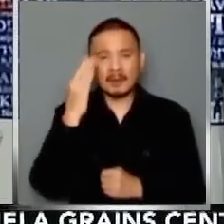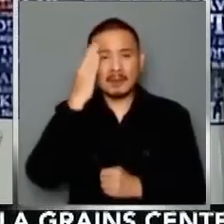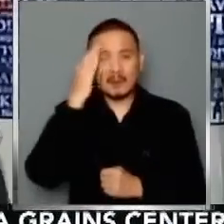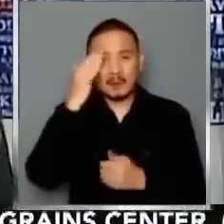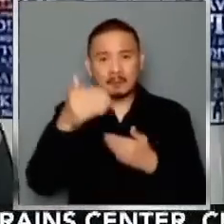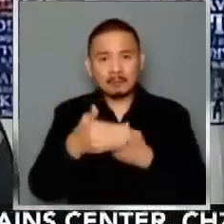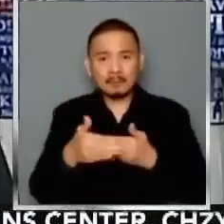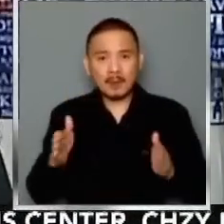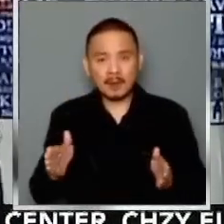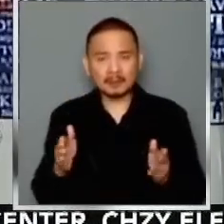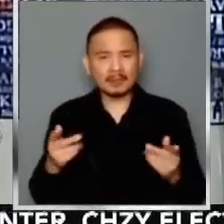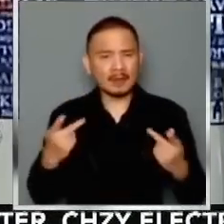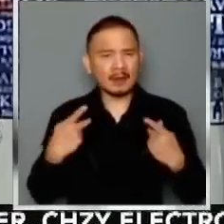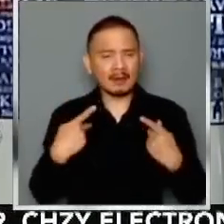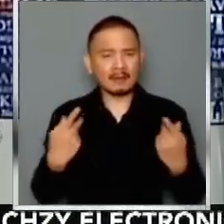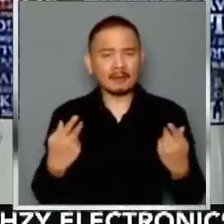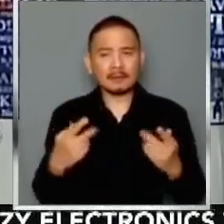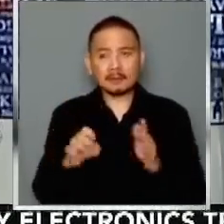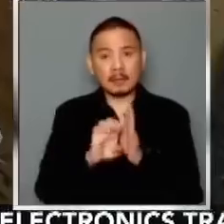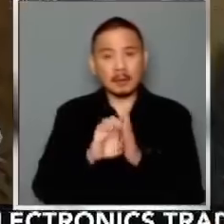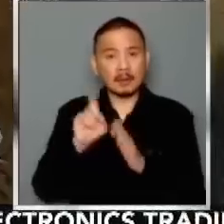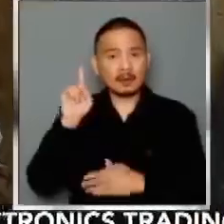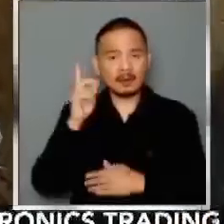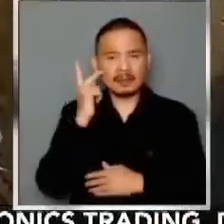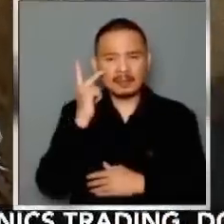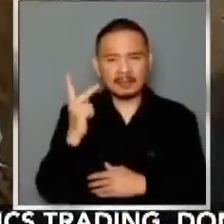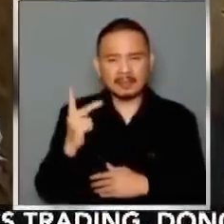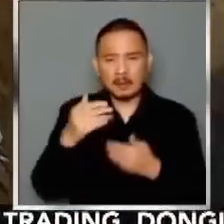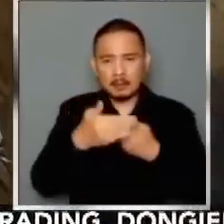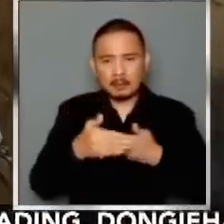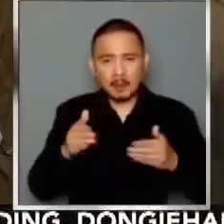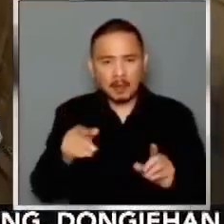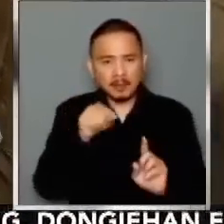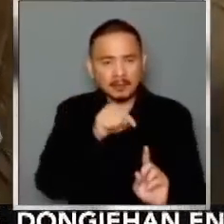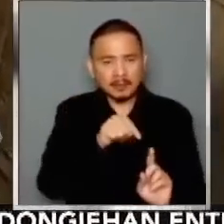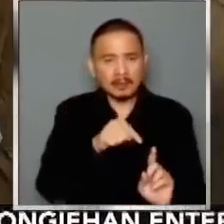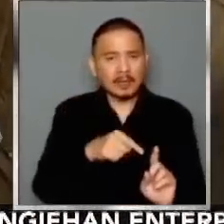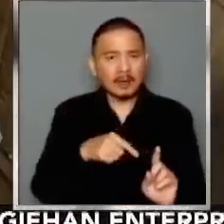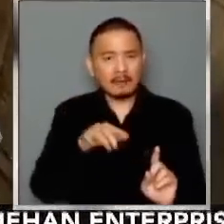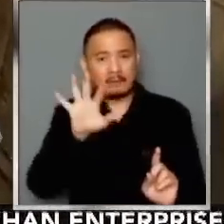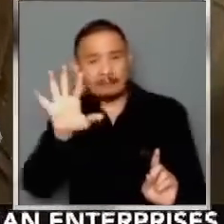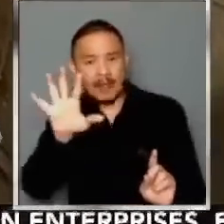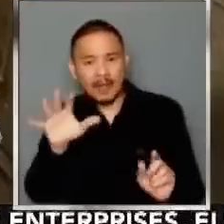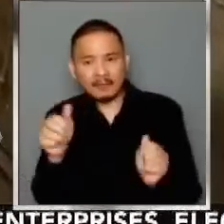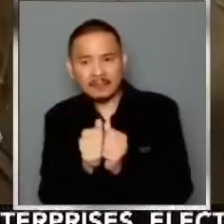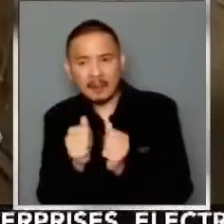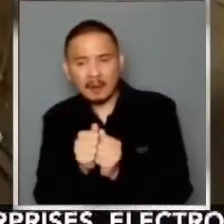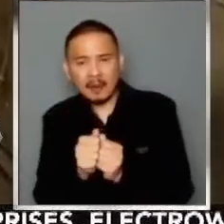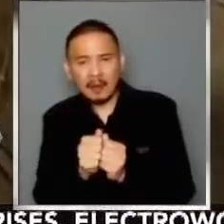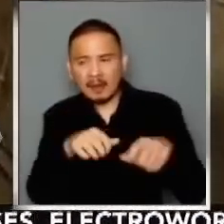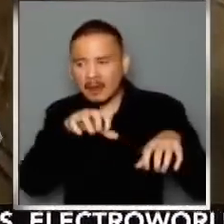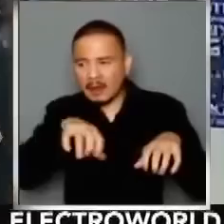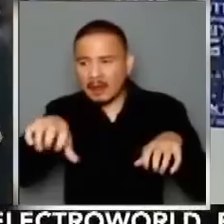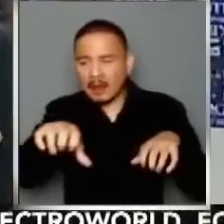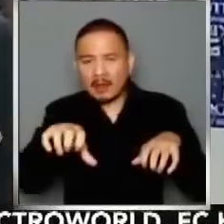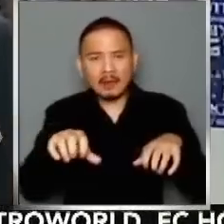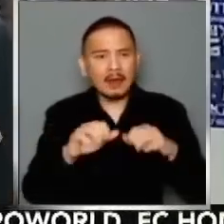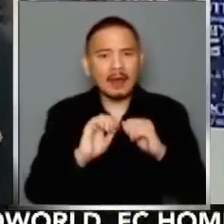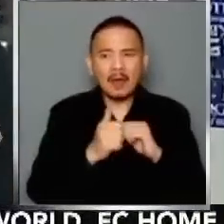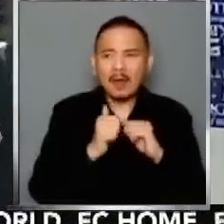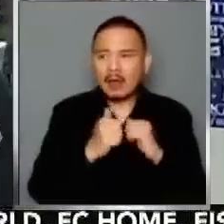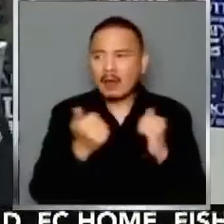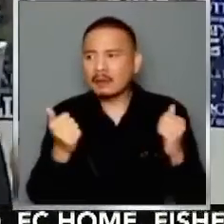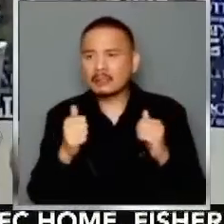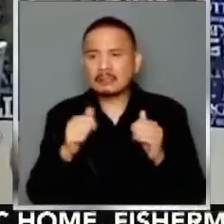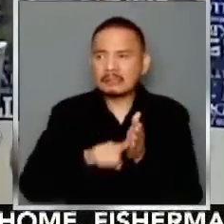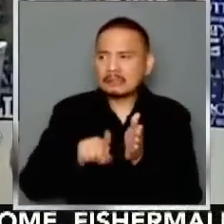lima na may isa pang box na hinahanap and the stock file of the boxes is medyo Cheng to ret it we're doing our